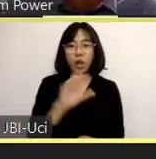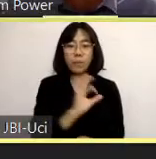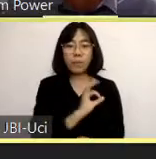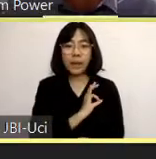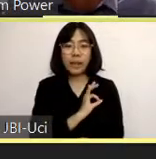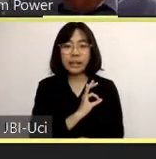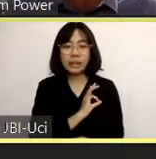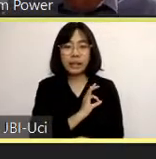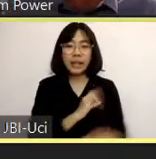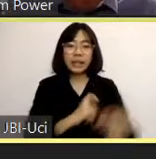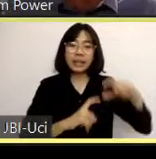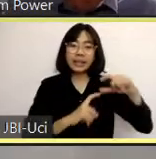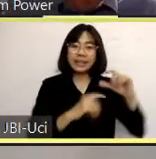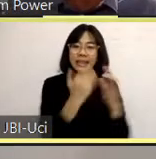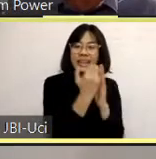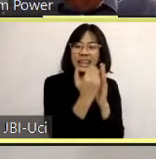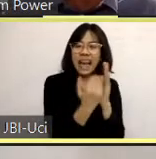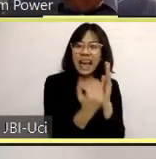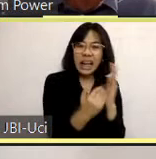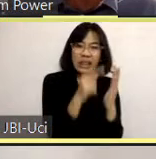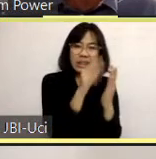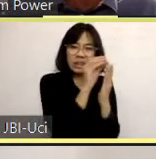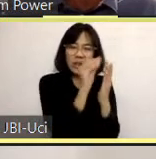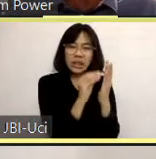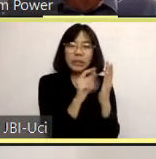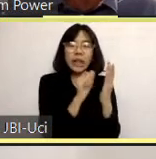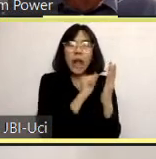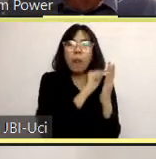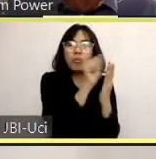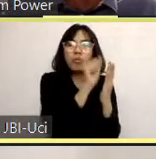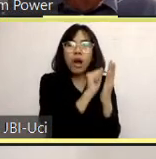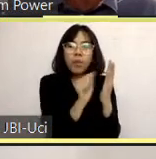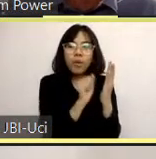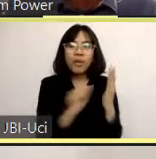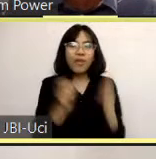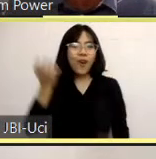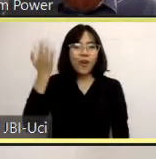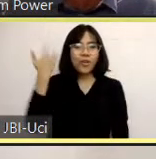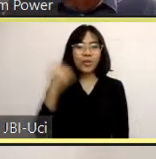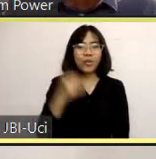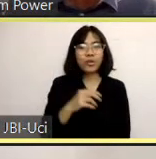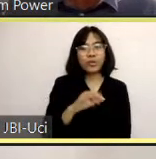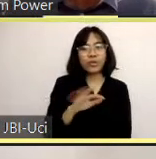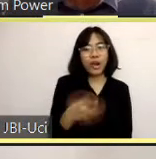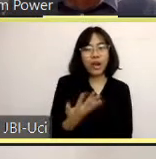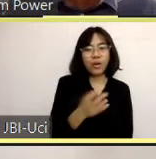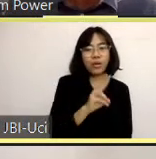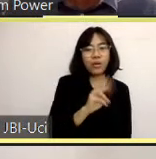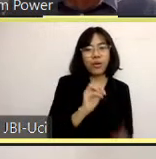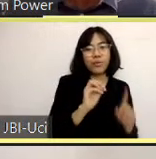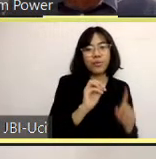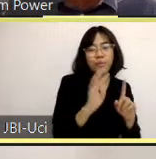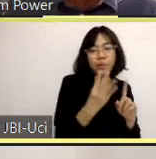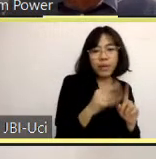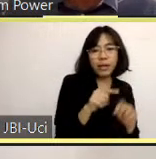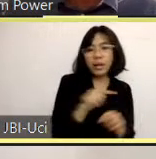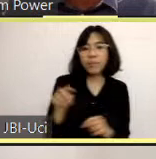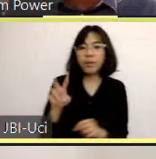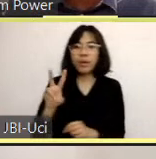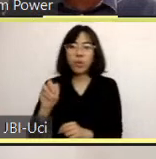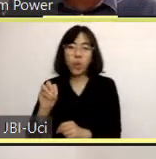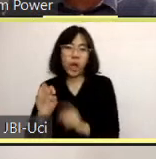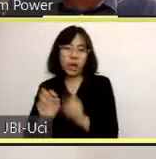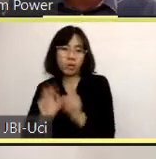sempit, terutama pada pemilu tahun 2019, sehingga hanya dua paslon yang